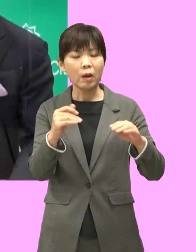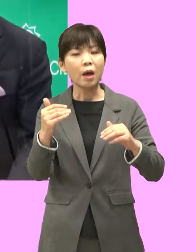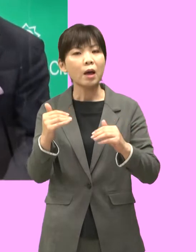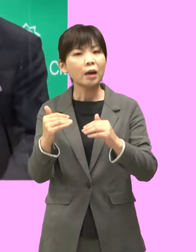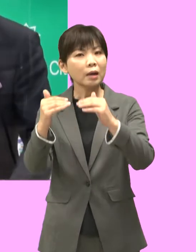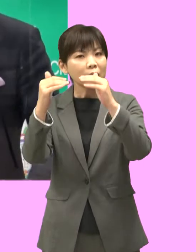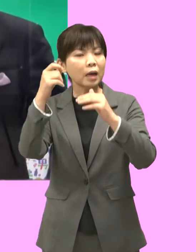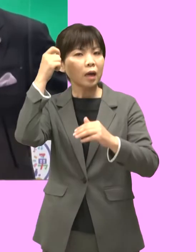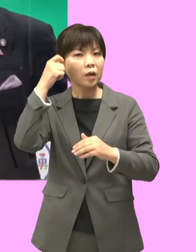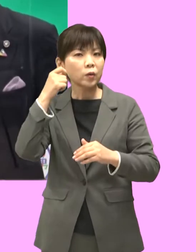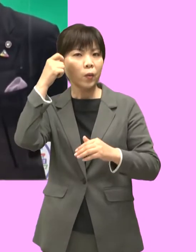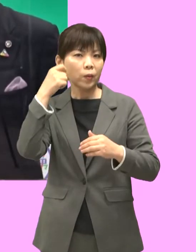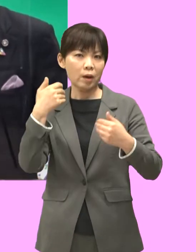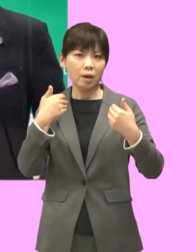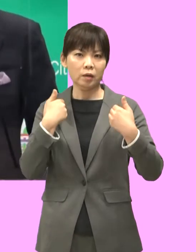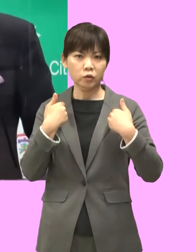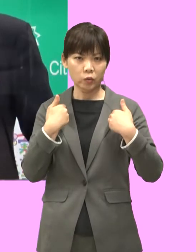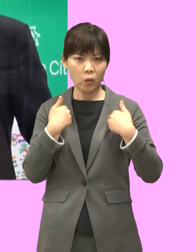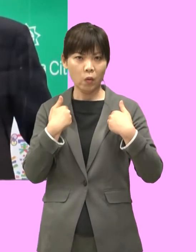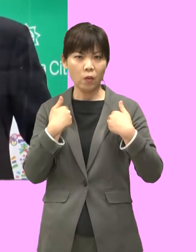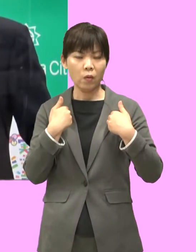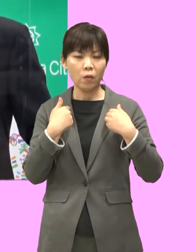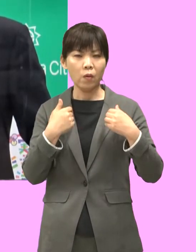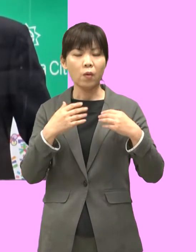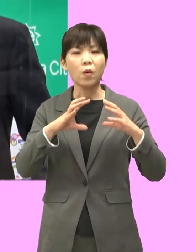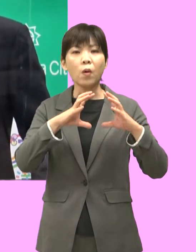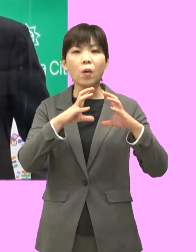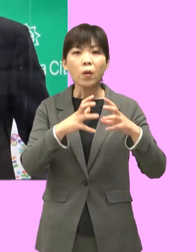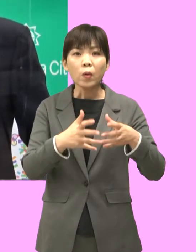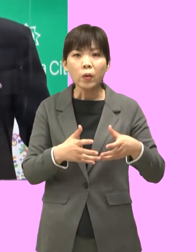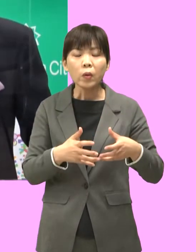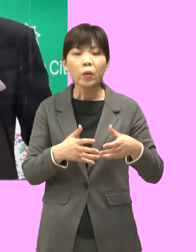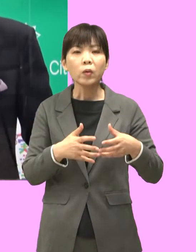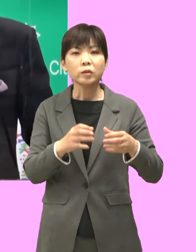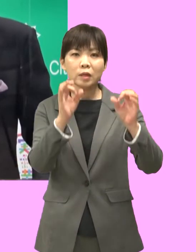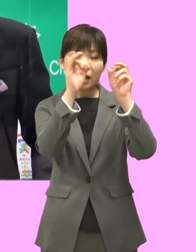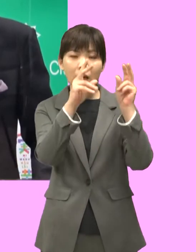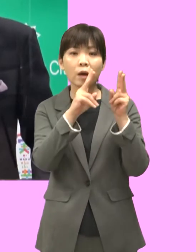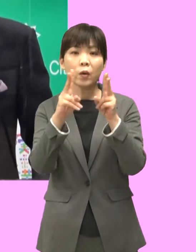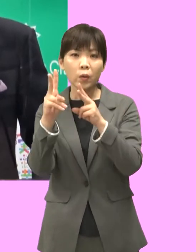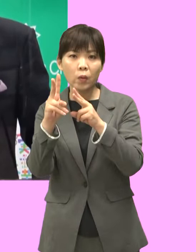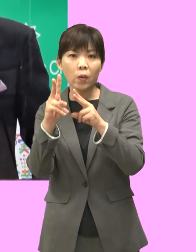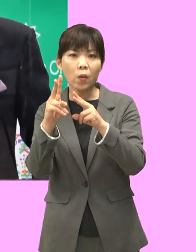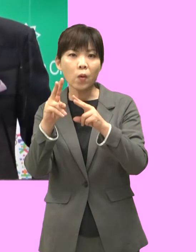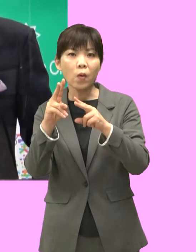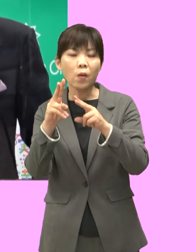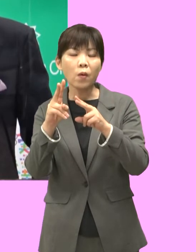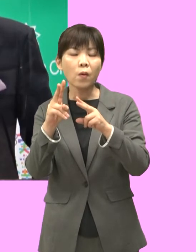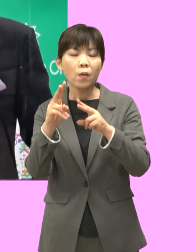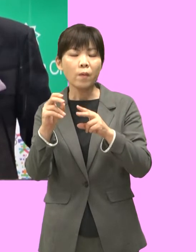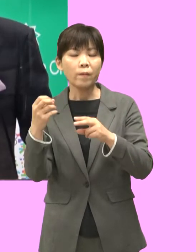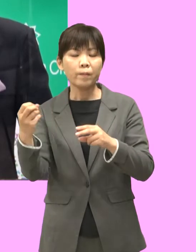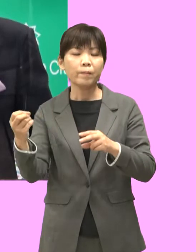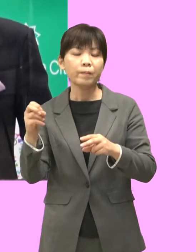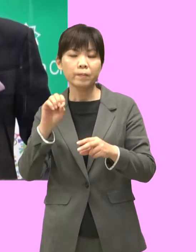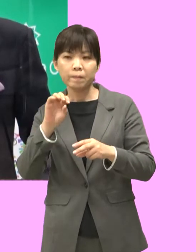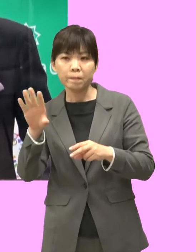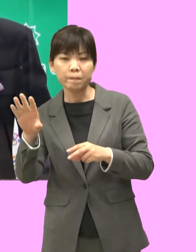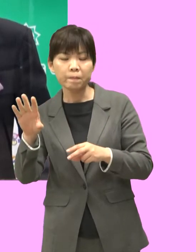ですね。その点では、国際観光何でしたっけ、都市国際